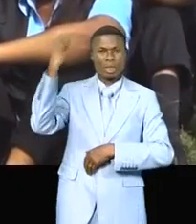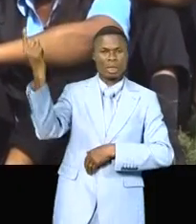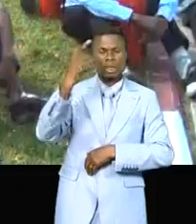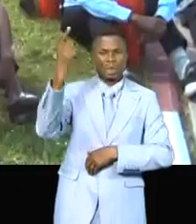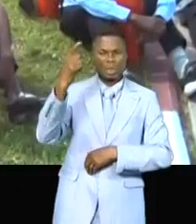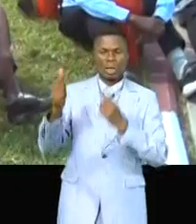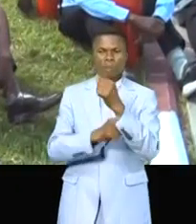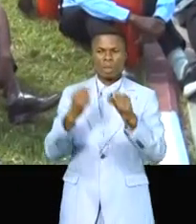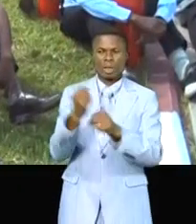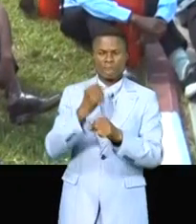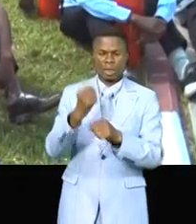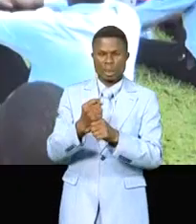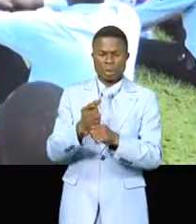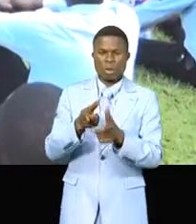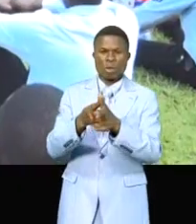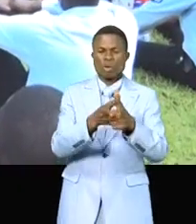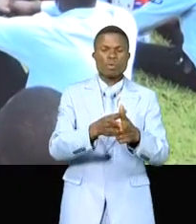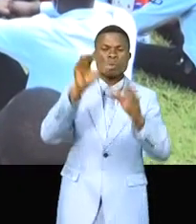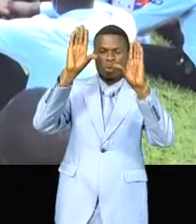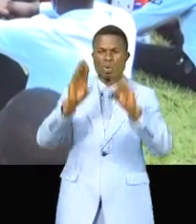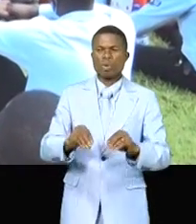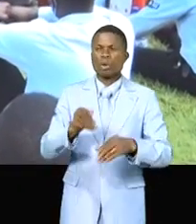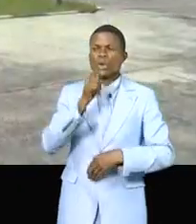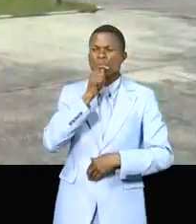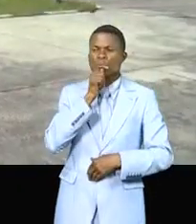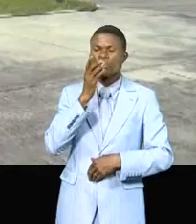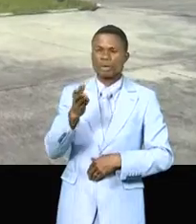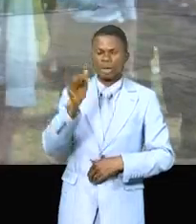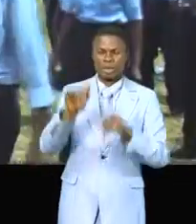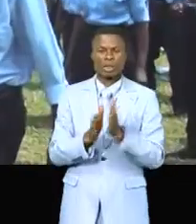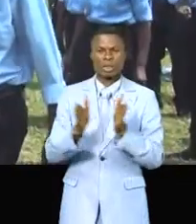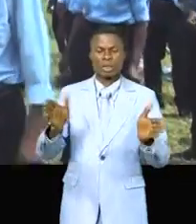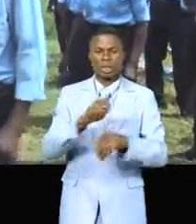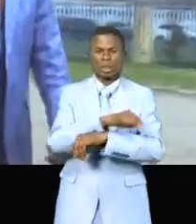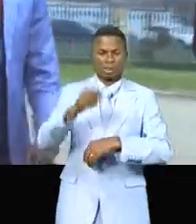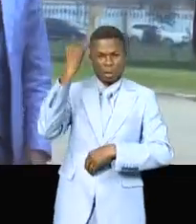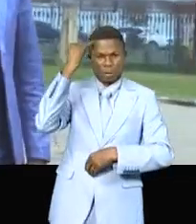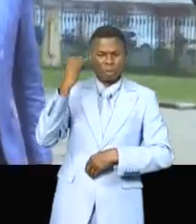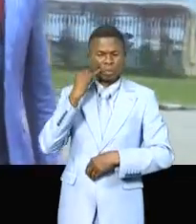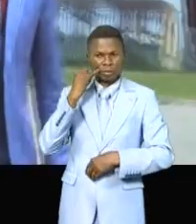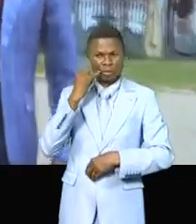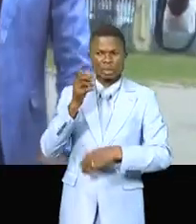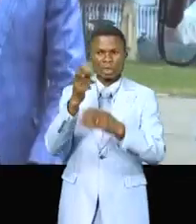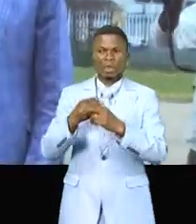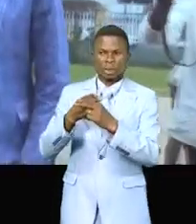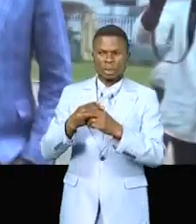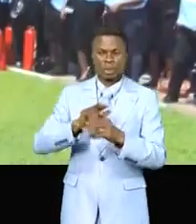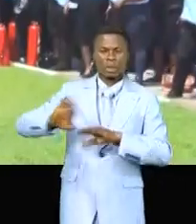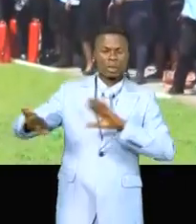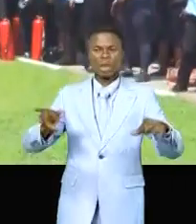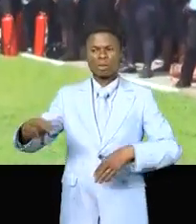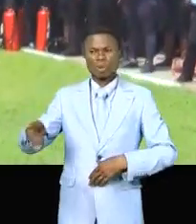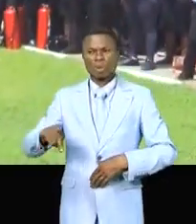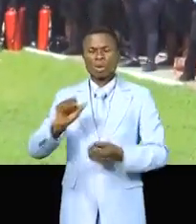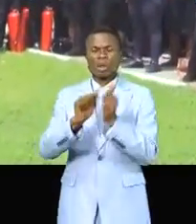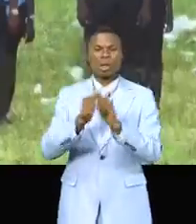internationale du corps des sapeurs-pompiers qui est le service du secrétariat général du ministère de l'Intérieur, Sécurité, Décentralisation et